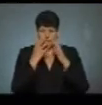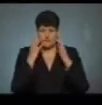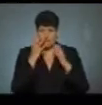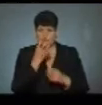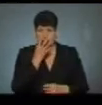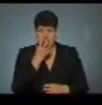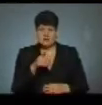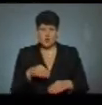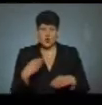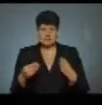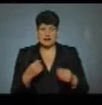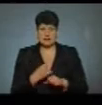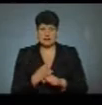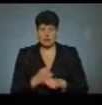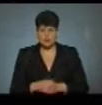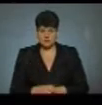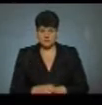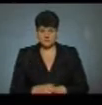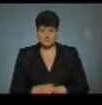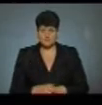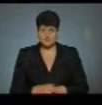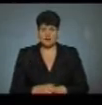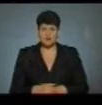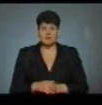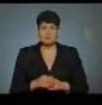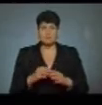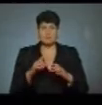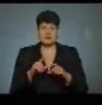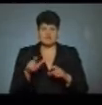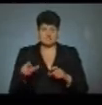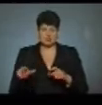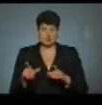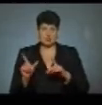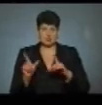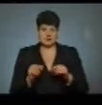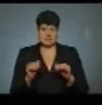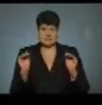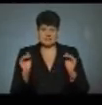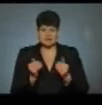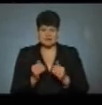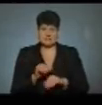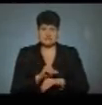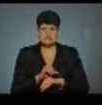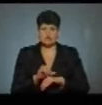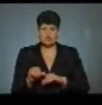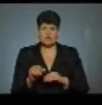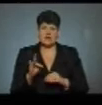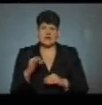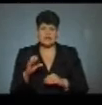Їх роздали на роботі. Пасажиропотік дуже знизився з введенням карантину. Закордонні рейси взагалі